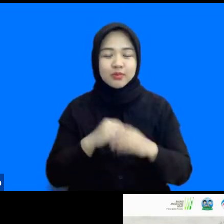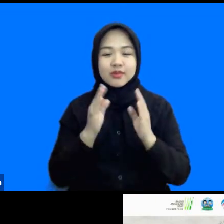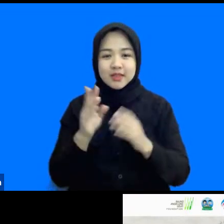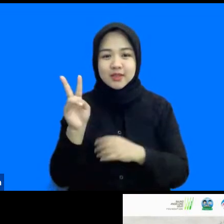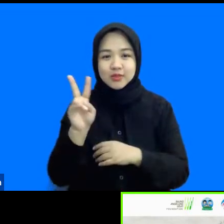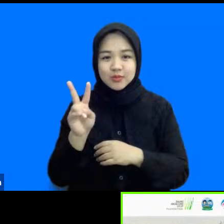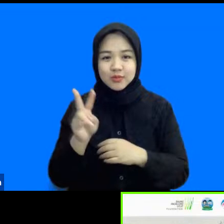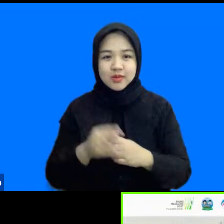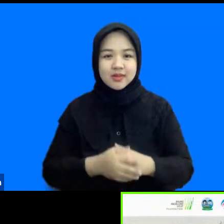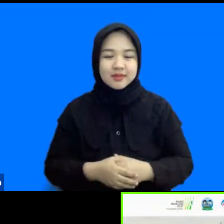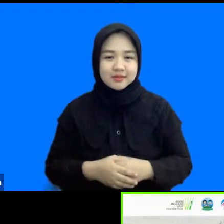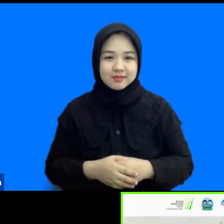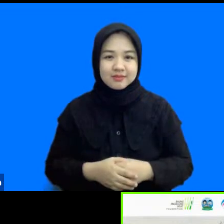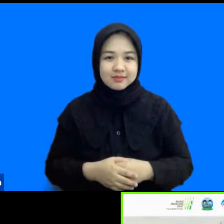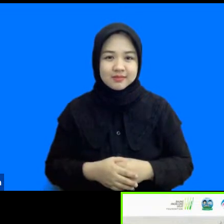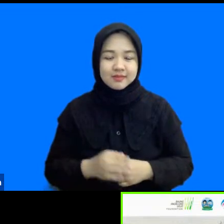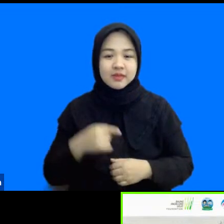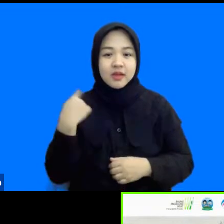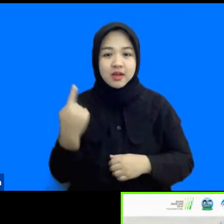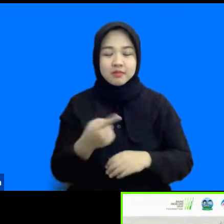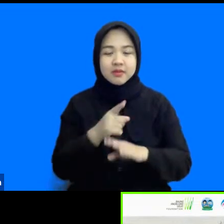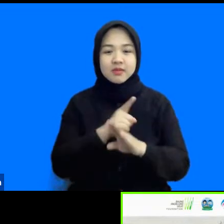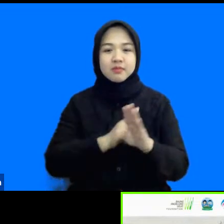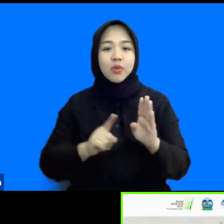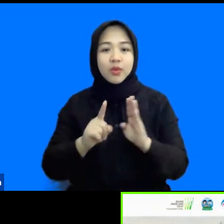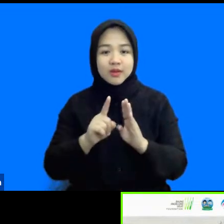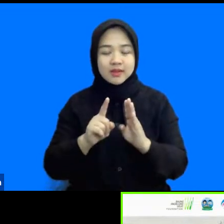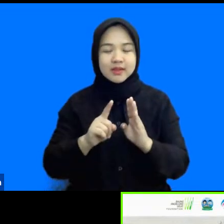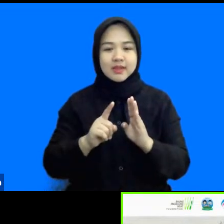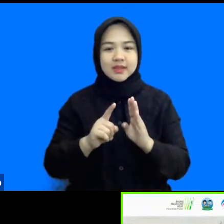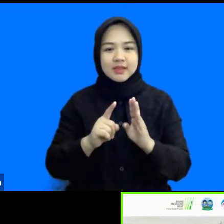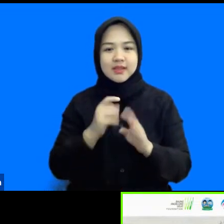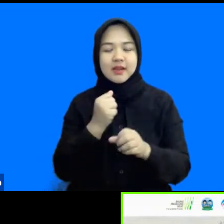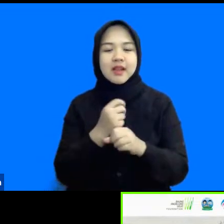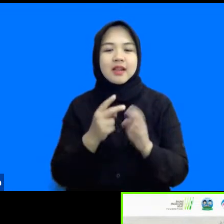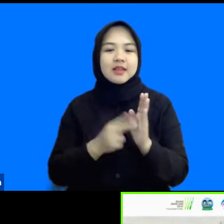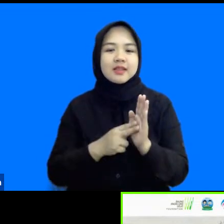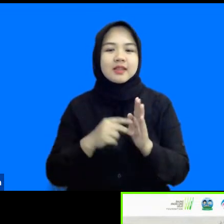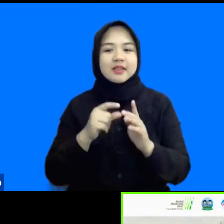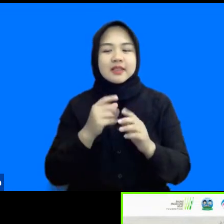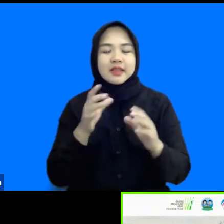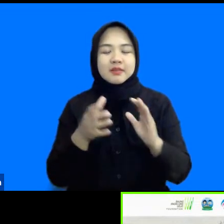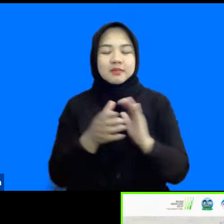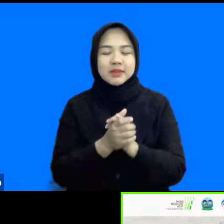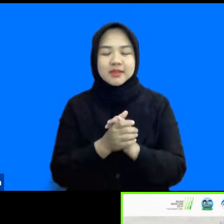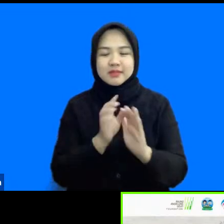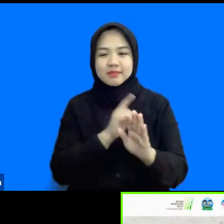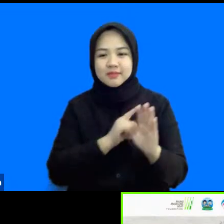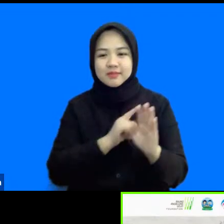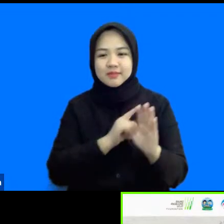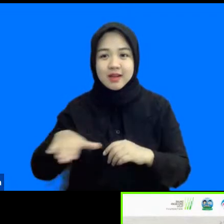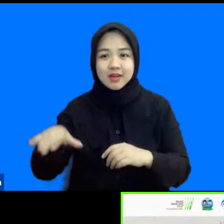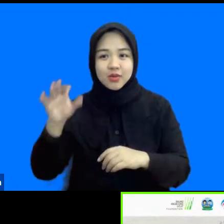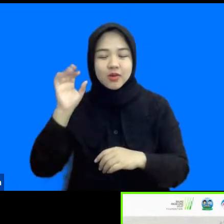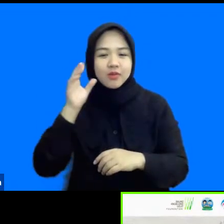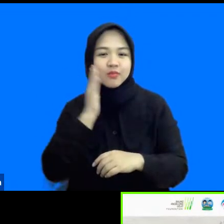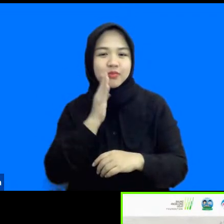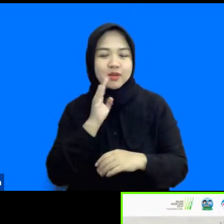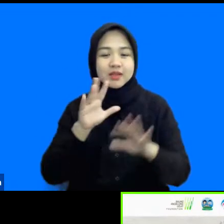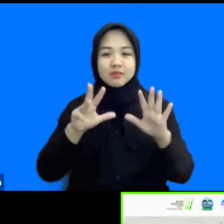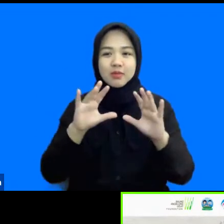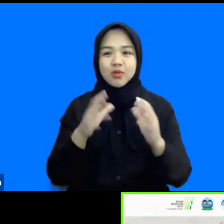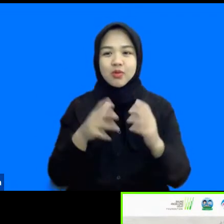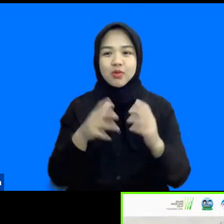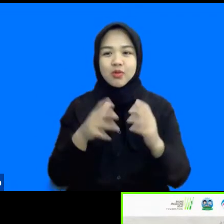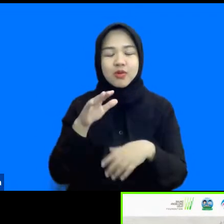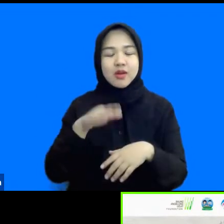nanti. Kami adalah perwakilan dari Genpis Ambassador, yaitu perwakilan anak dan juga orang muda dari 9 kelompok anak dan